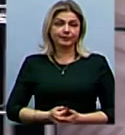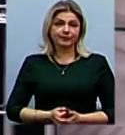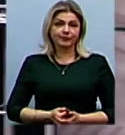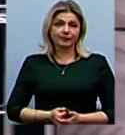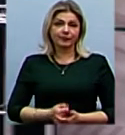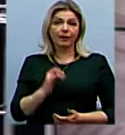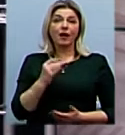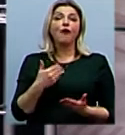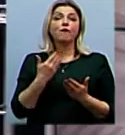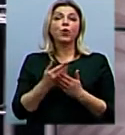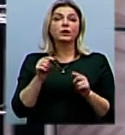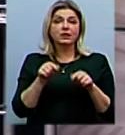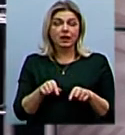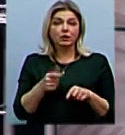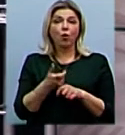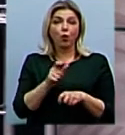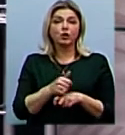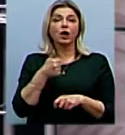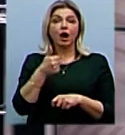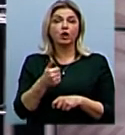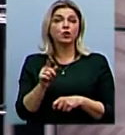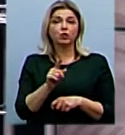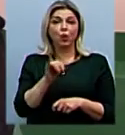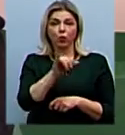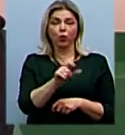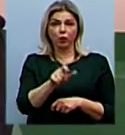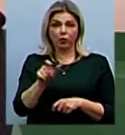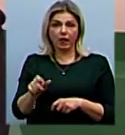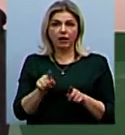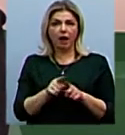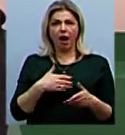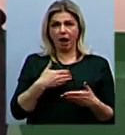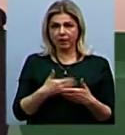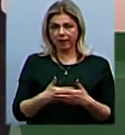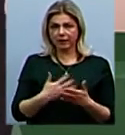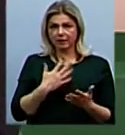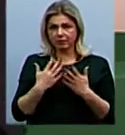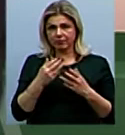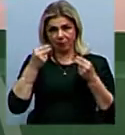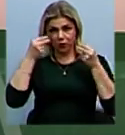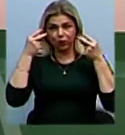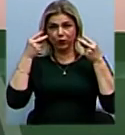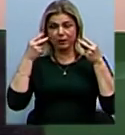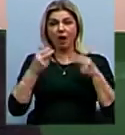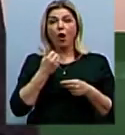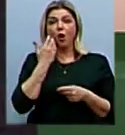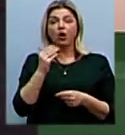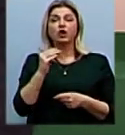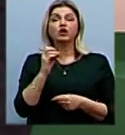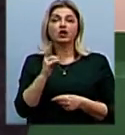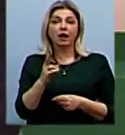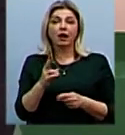И вот тут, в принципе, очень хорошо то, что вот у людей такая активность проснулась, потому что фактически, когда ЖЭКи поднимали,